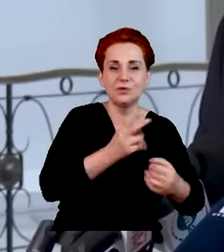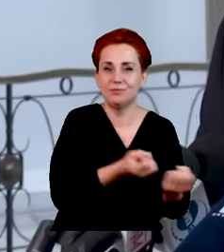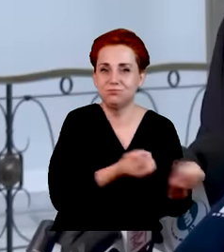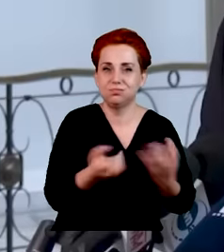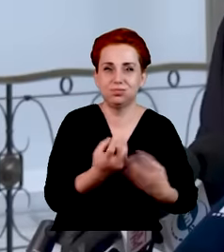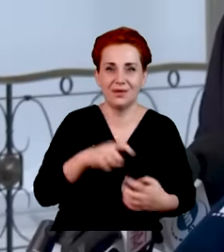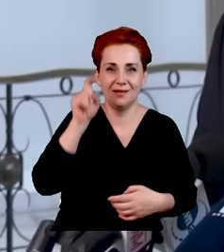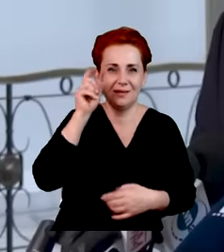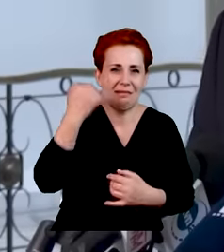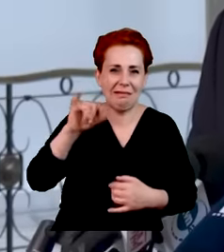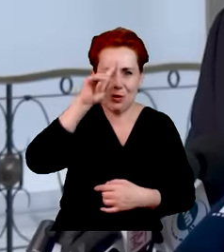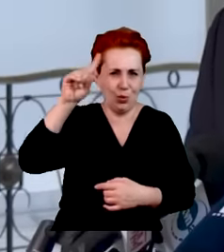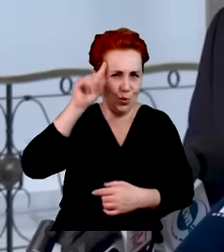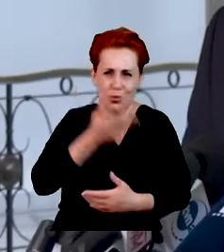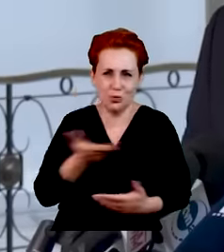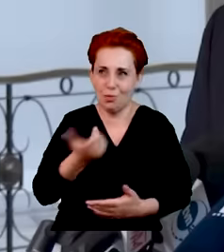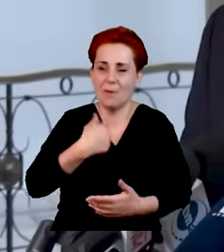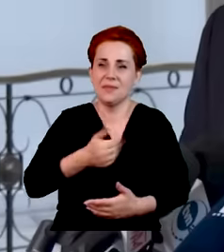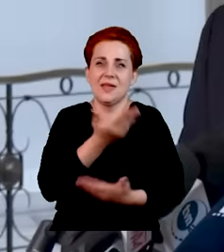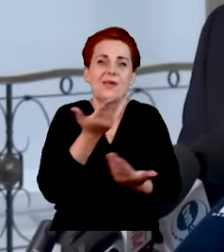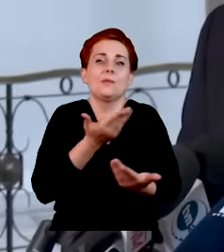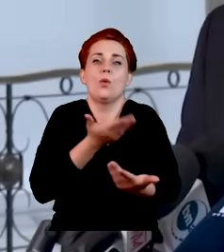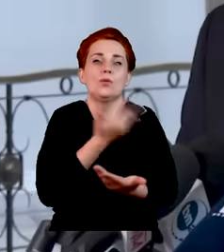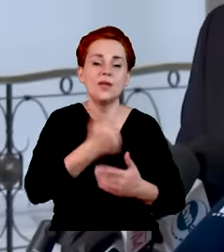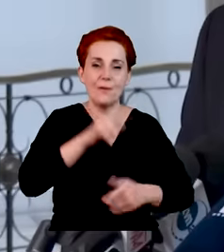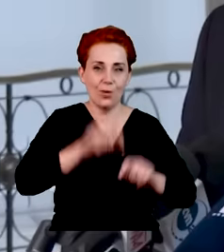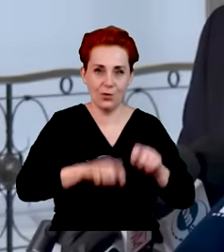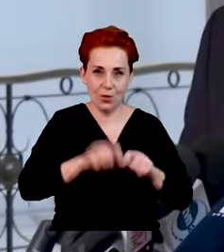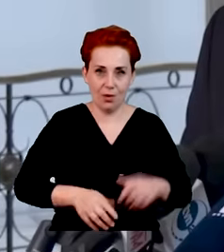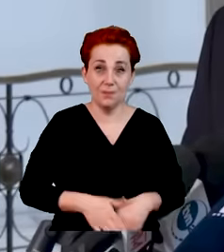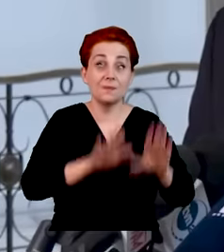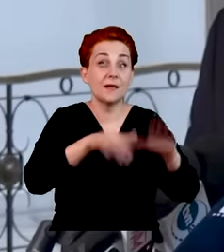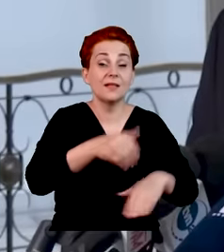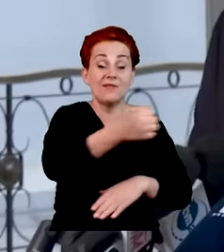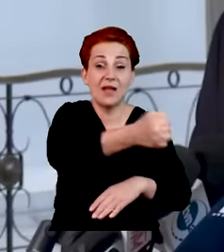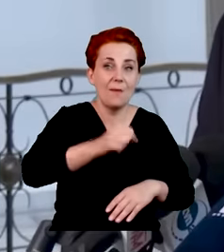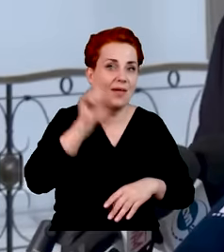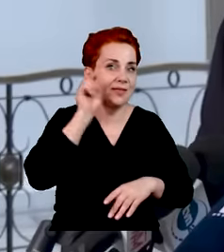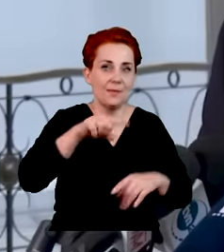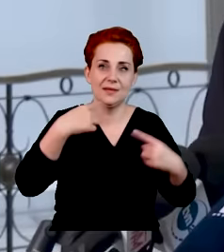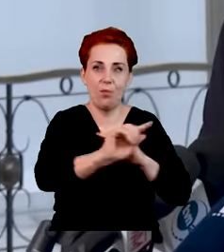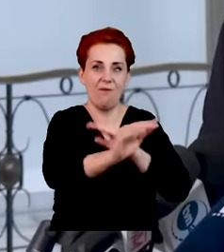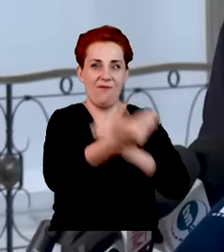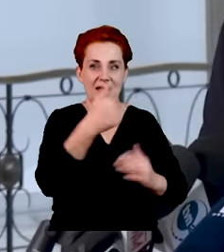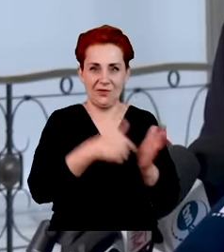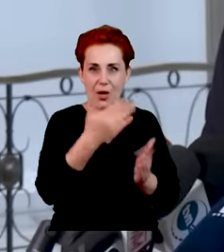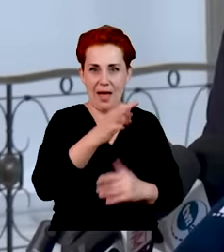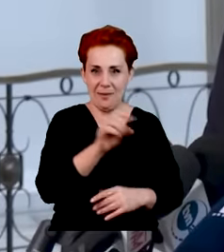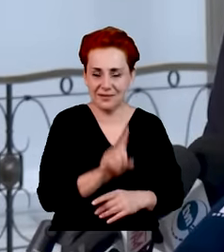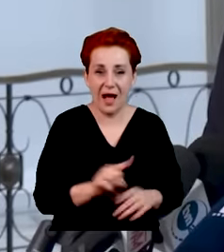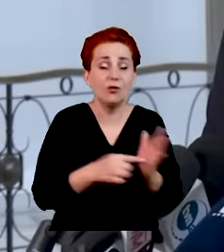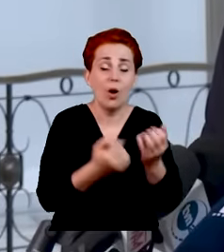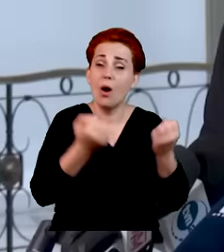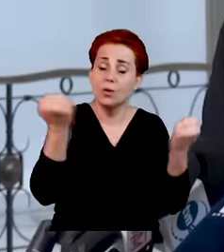Nawet specjalnie nie wiemy co się dzieje bo właśnie nie ma tej kontroli Oni nawet Drodzy państwo ambasadora Niemiec nie wezwali w tej sprawie do MSZ A to jest absolutny element aż